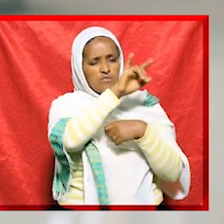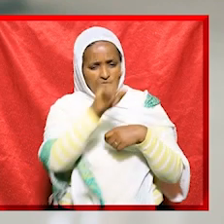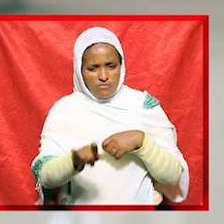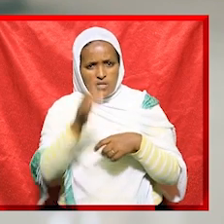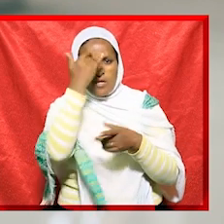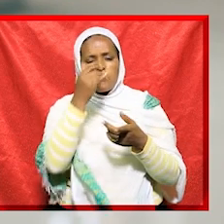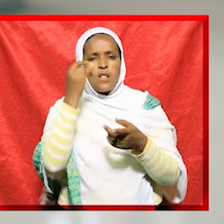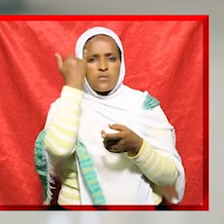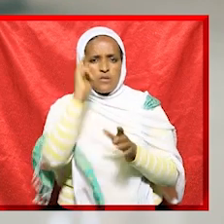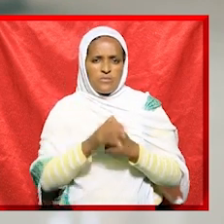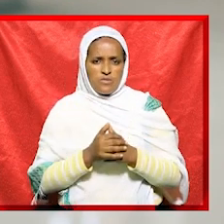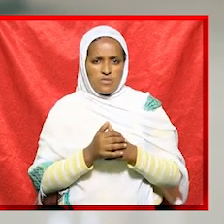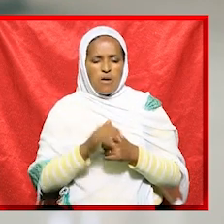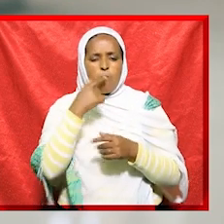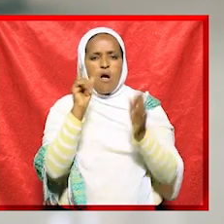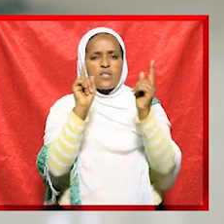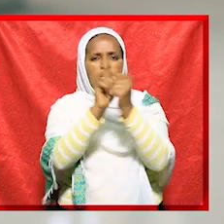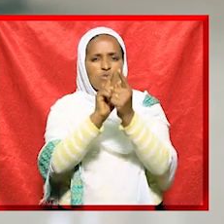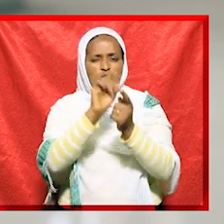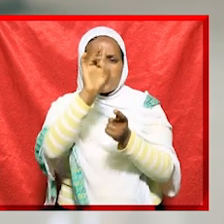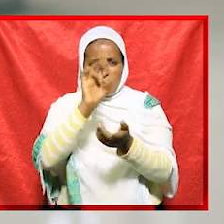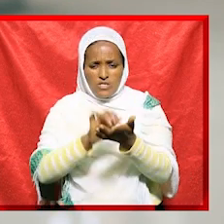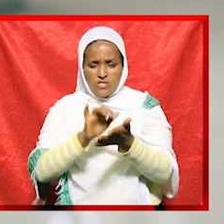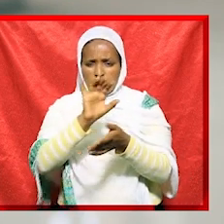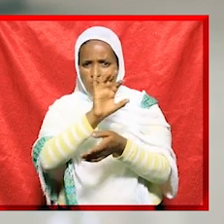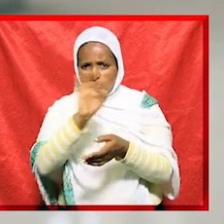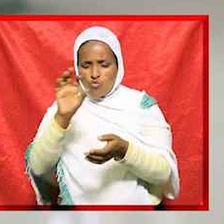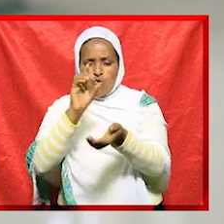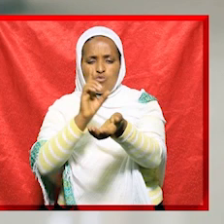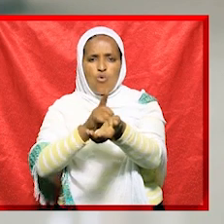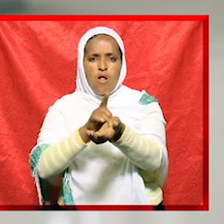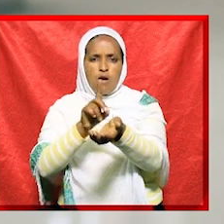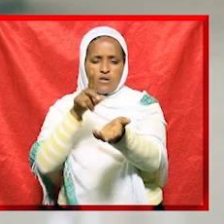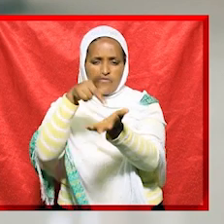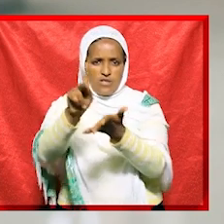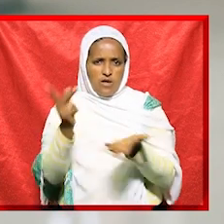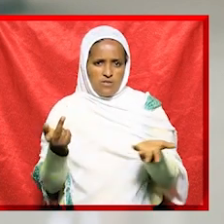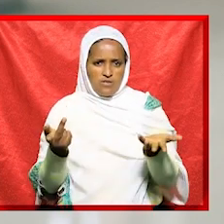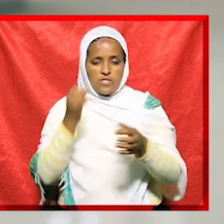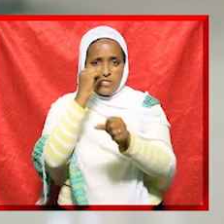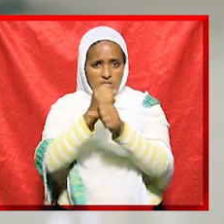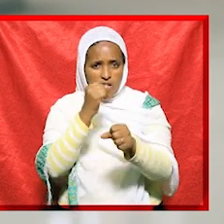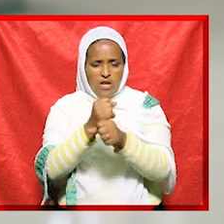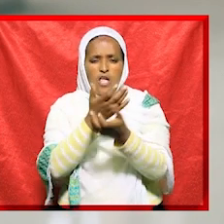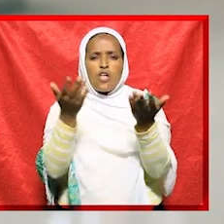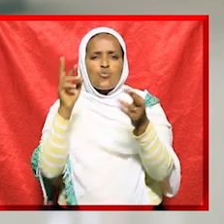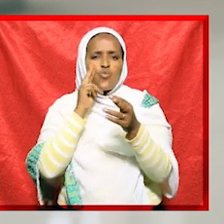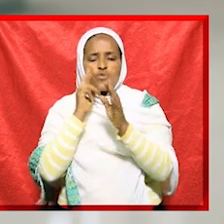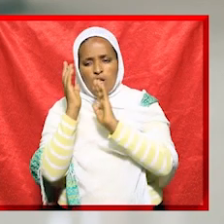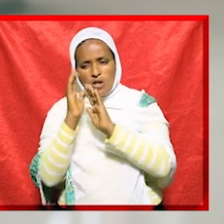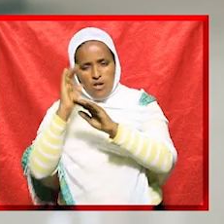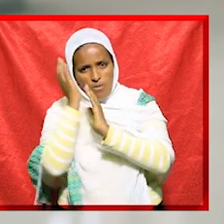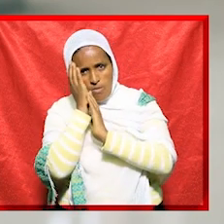ለምን አሰበ? በዚህ ወቅት ከማን ጋር ነው የተገናኘው? 7900 ዶላር ክፍያን ሲሰራ የት ሆቴል